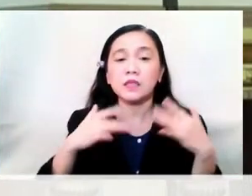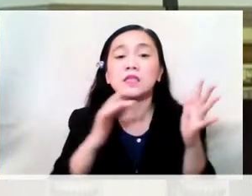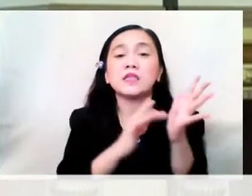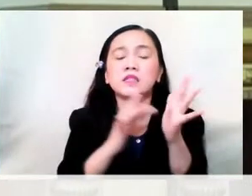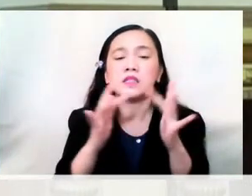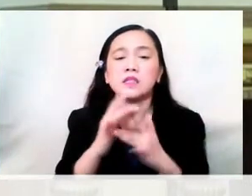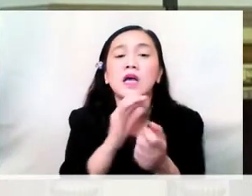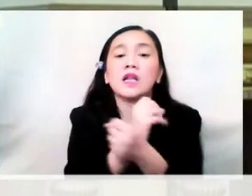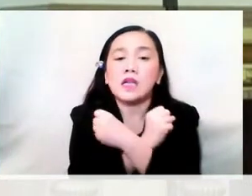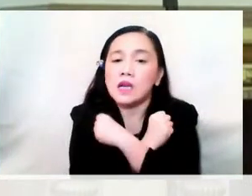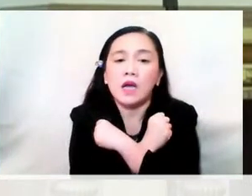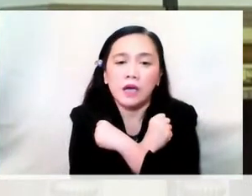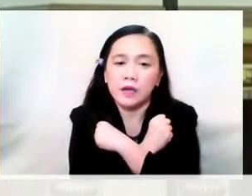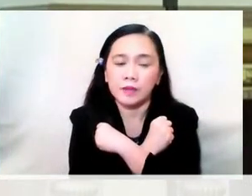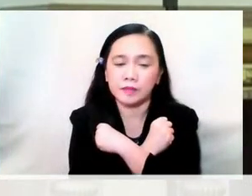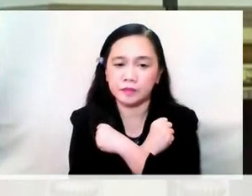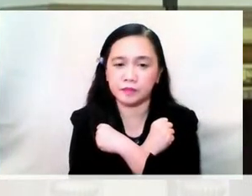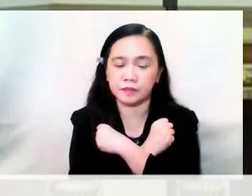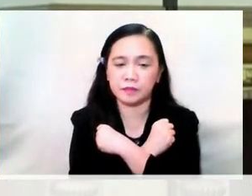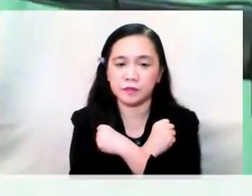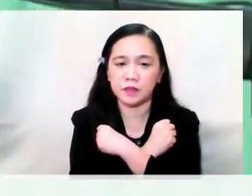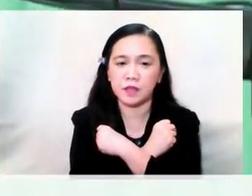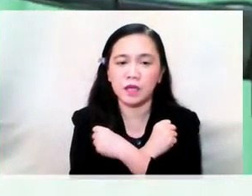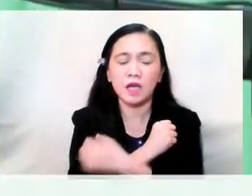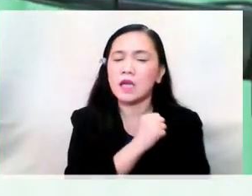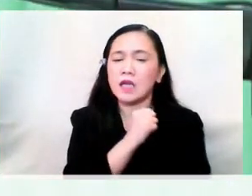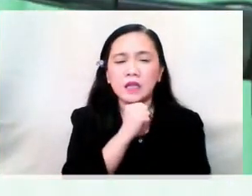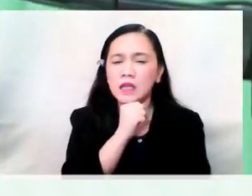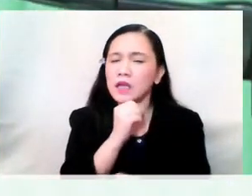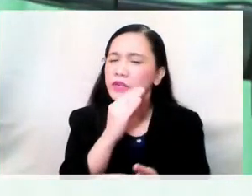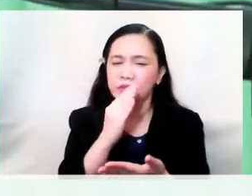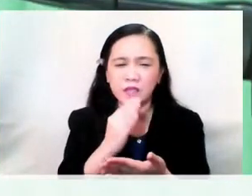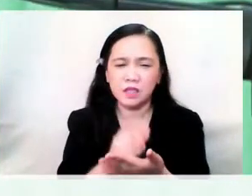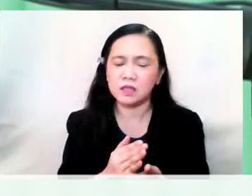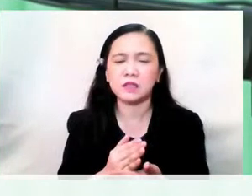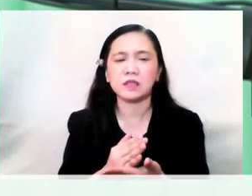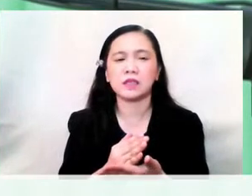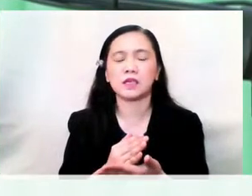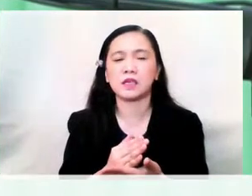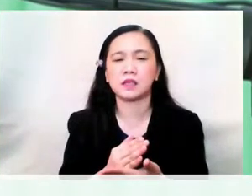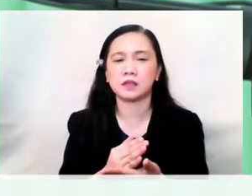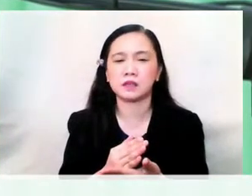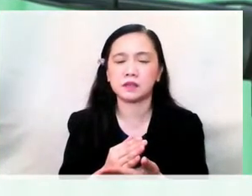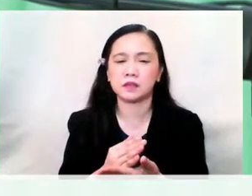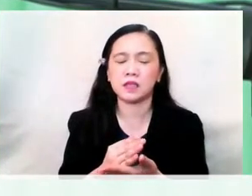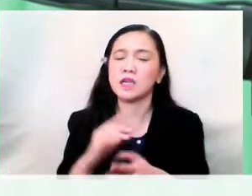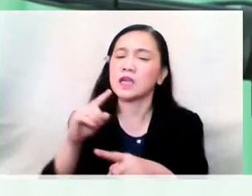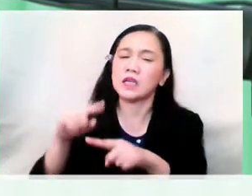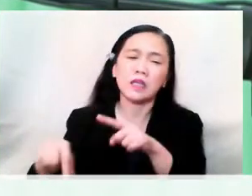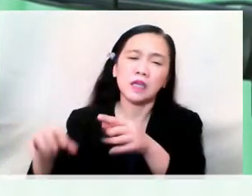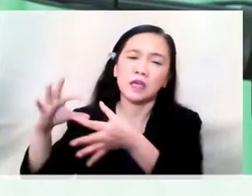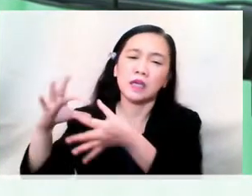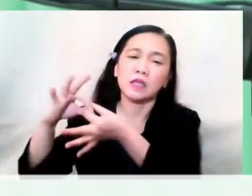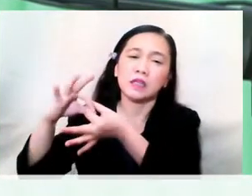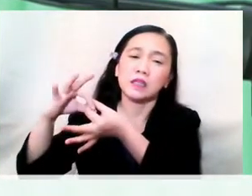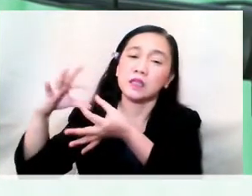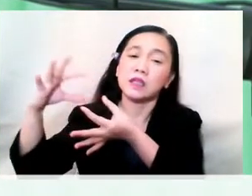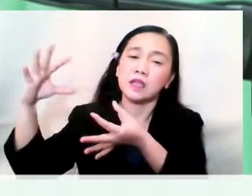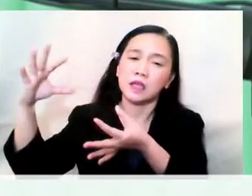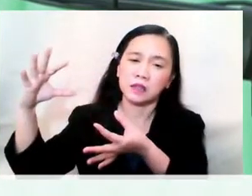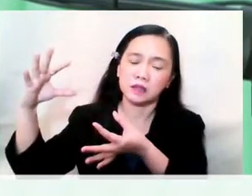His love never leaves us. Walang makapaghiwalay sa atin sa pag-ibig ni